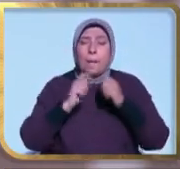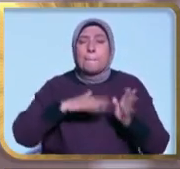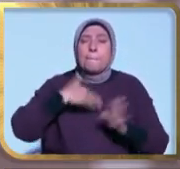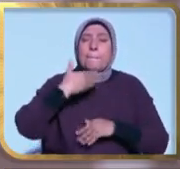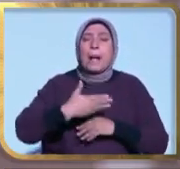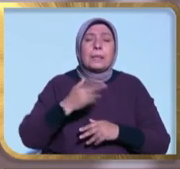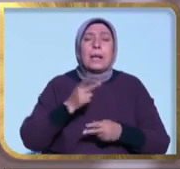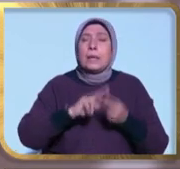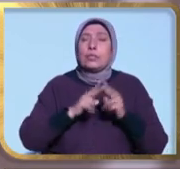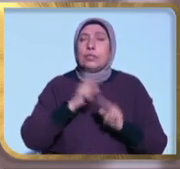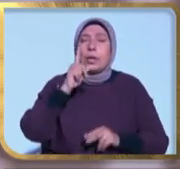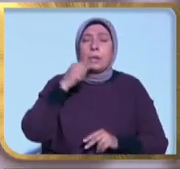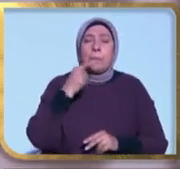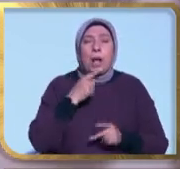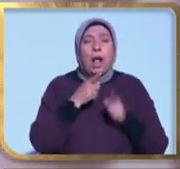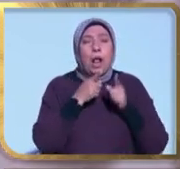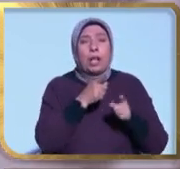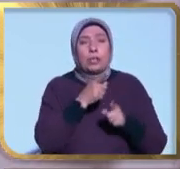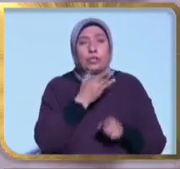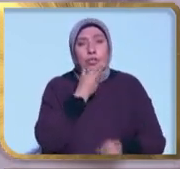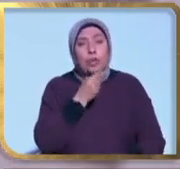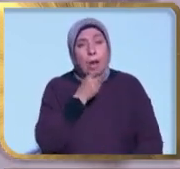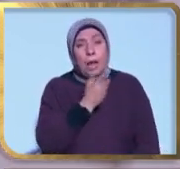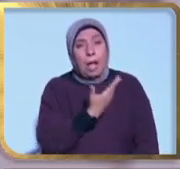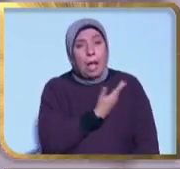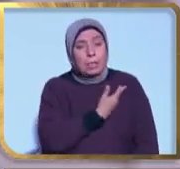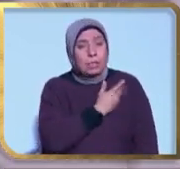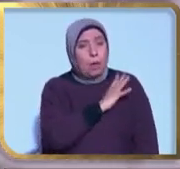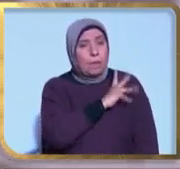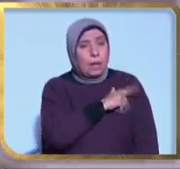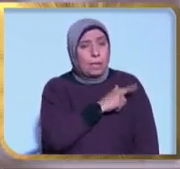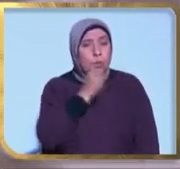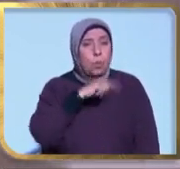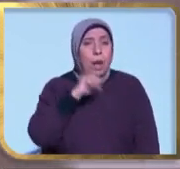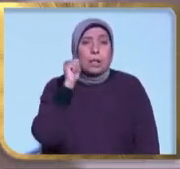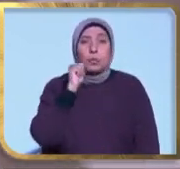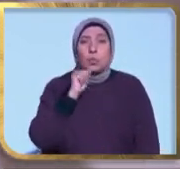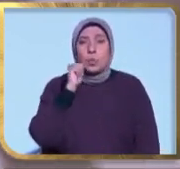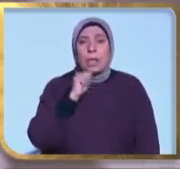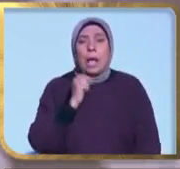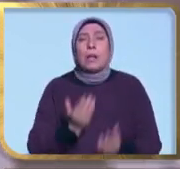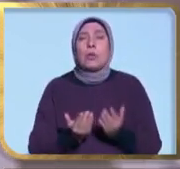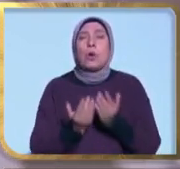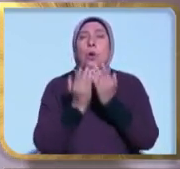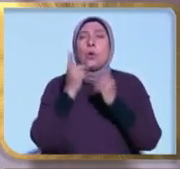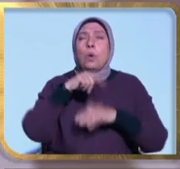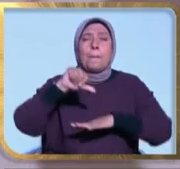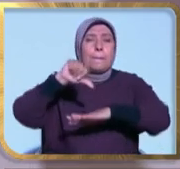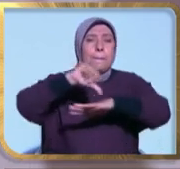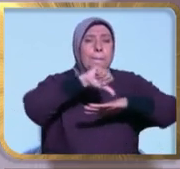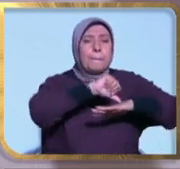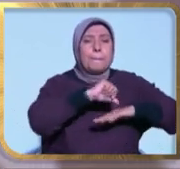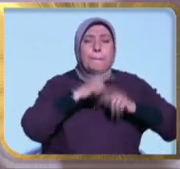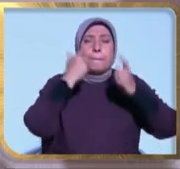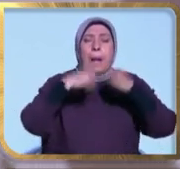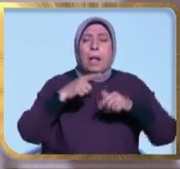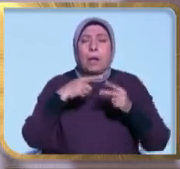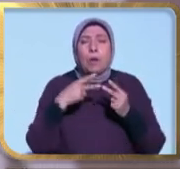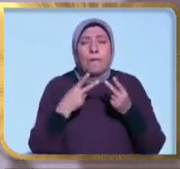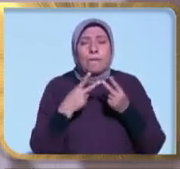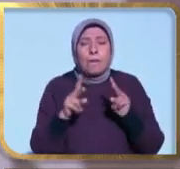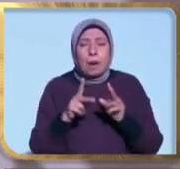اللهم اجعل لغزه وفلسطين والسودان وسائر بلادنا فرجا